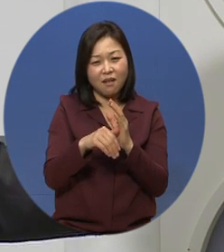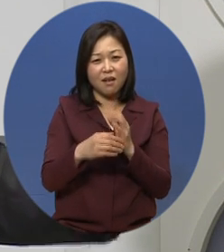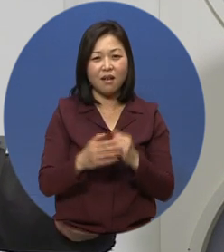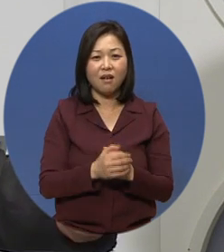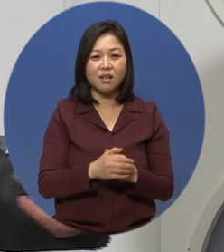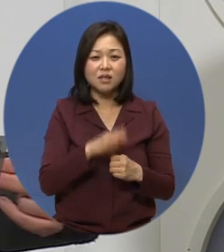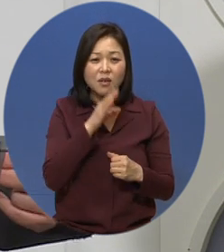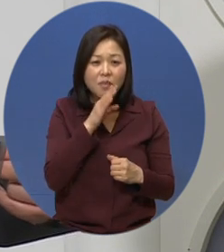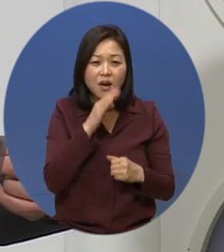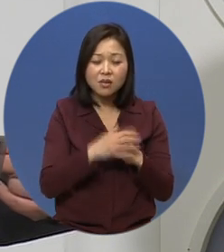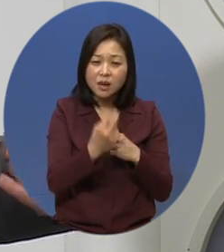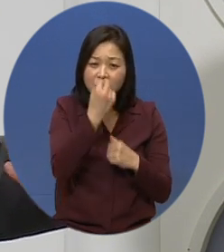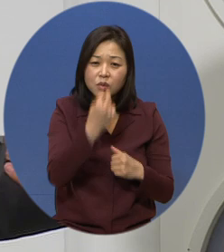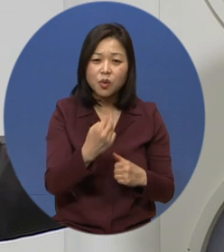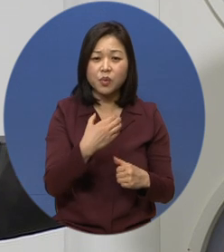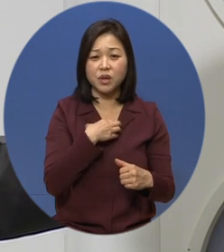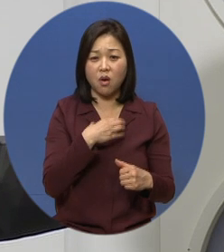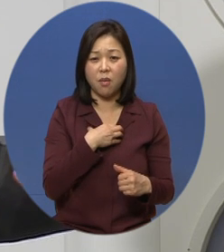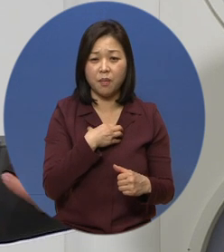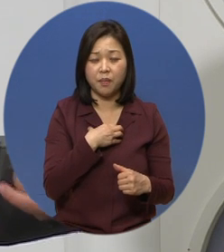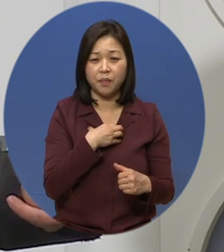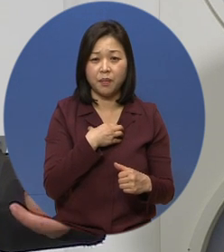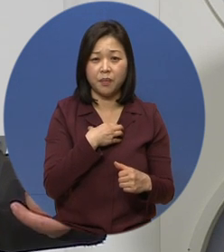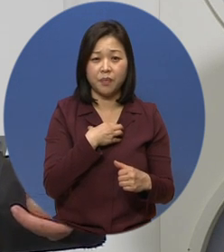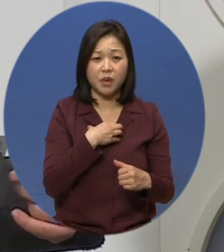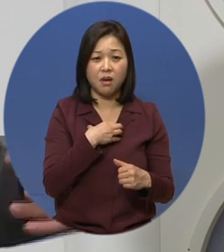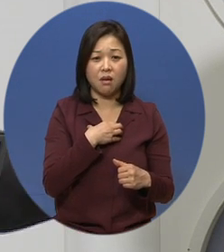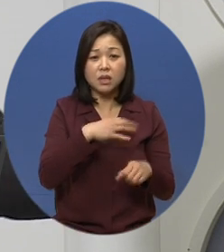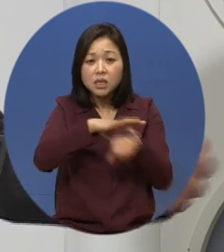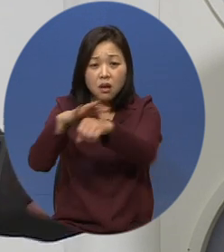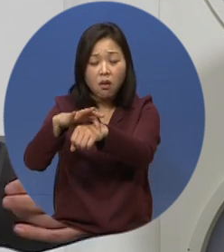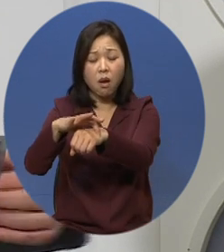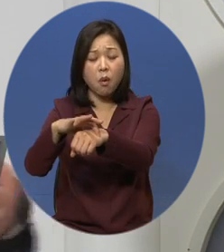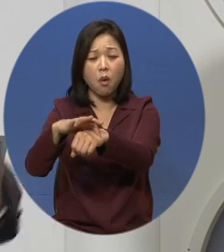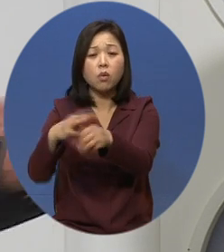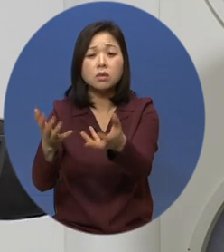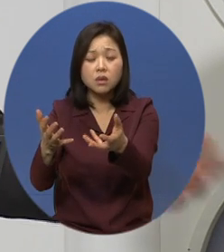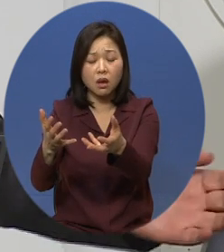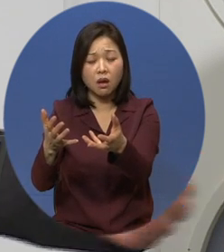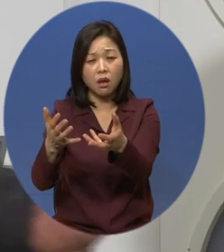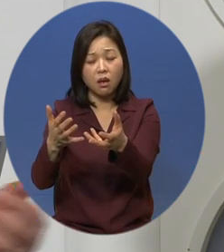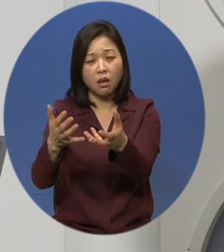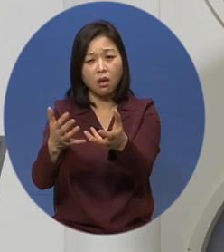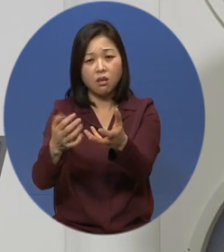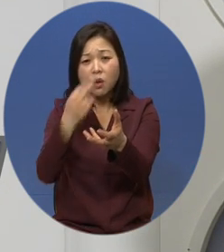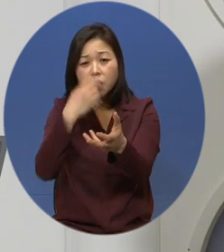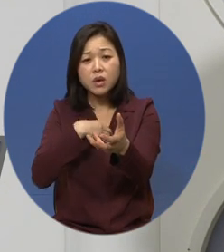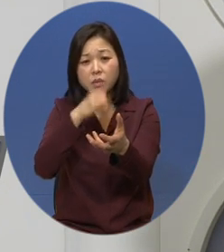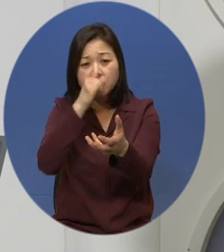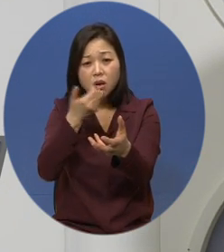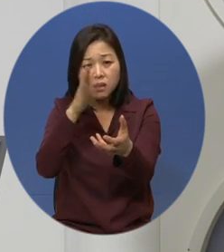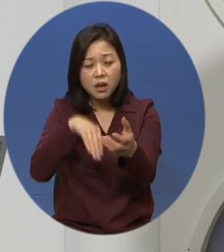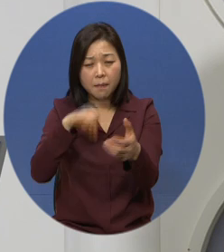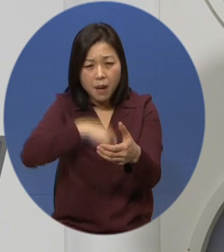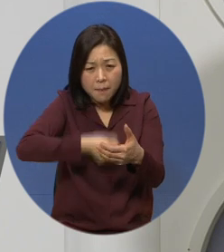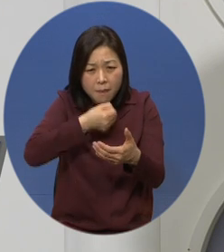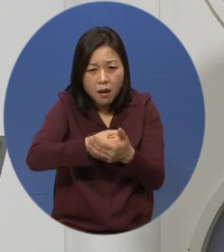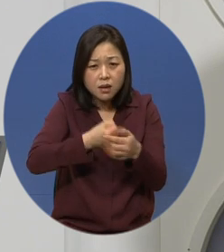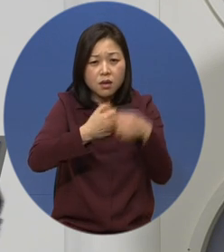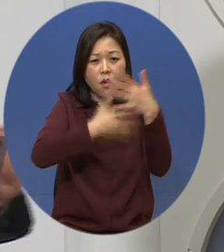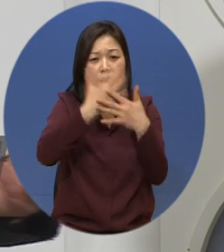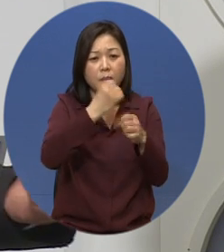목숨까지 어떻게 될지 모르 자는 쓰니까 끌려가면 그런 갖가지 에서 만들었는데도